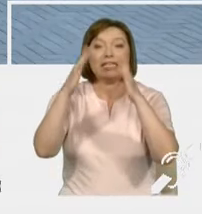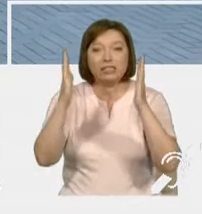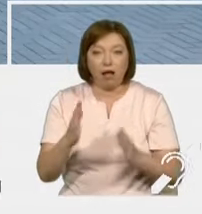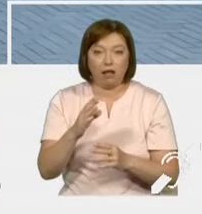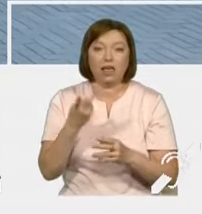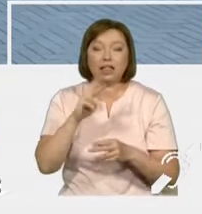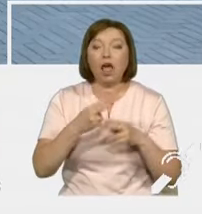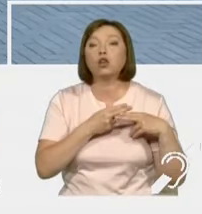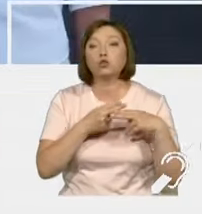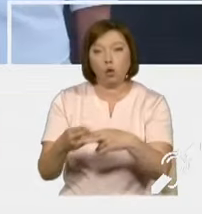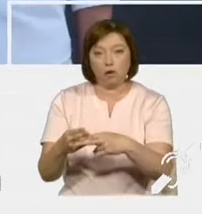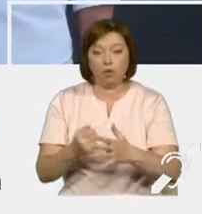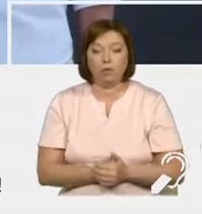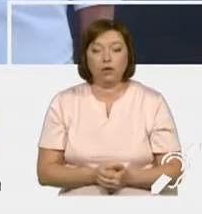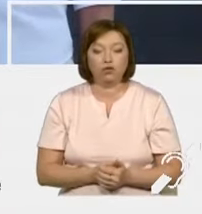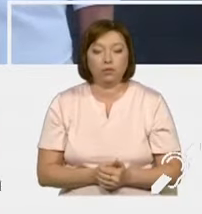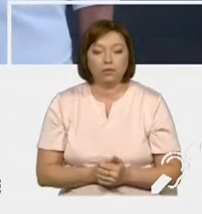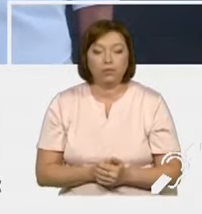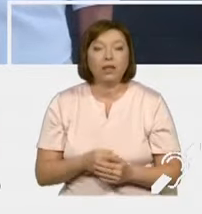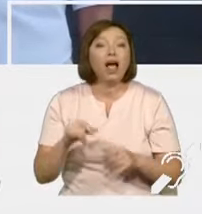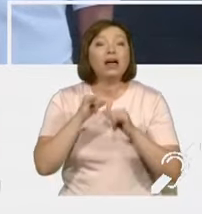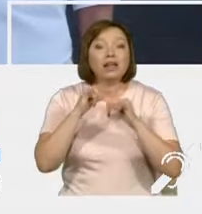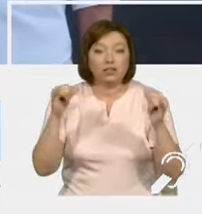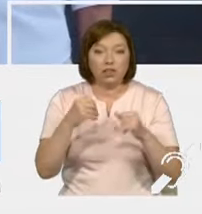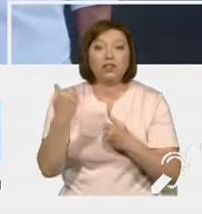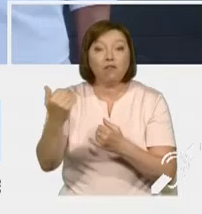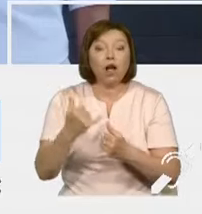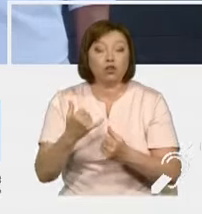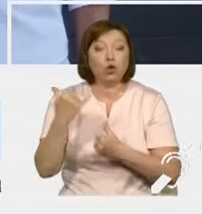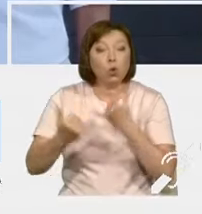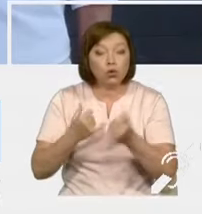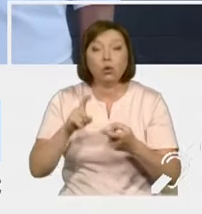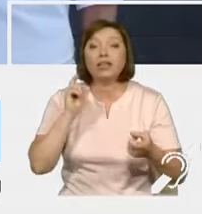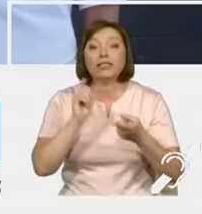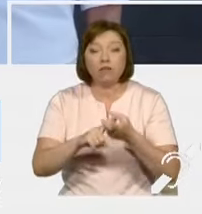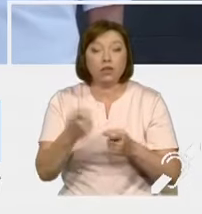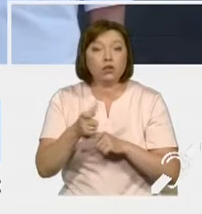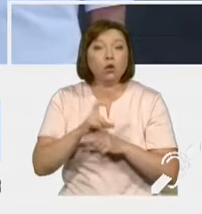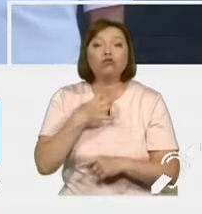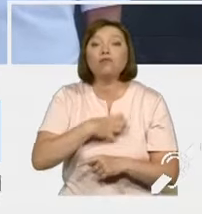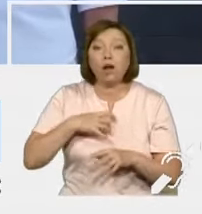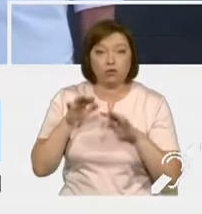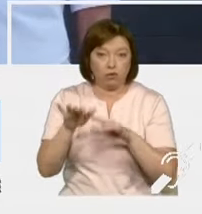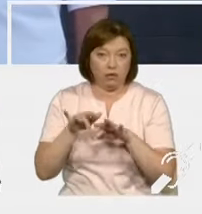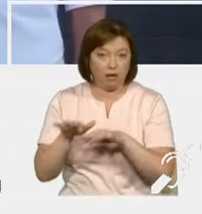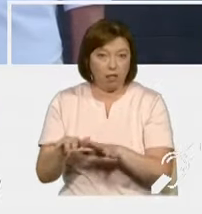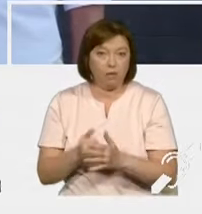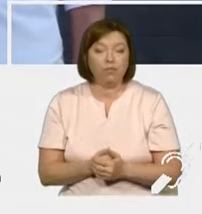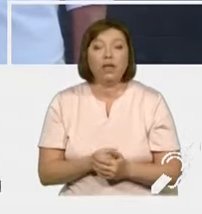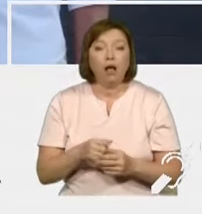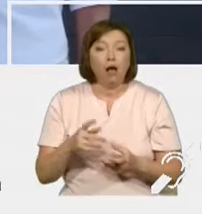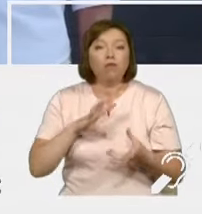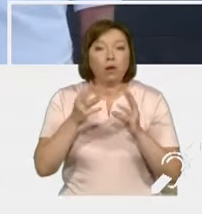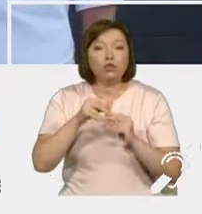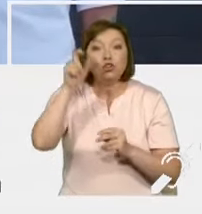de urgență prespitalicești. Anume de dezvoltarea serviciului dumneavoastră depind două lucruri extraordinar de importante. Deci,